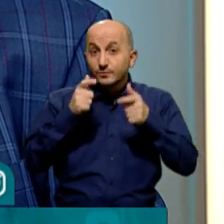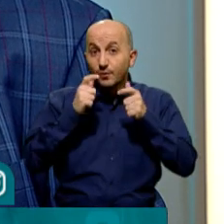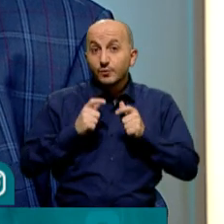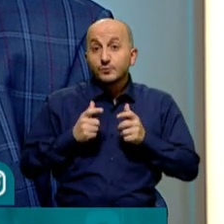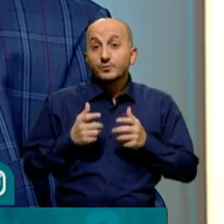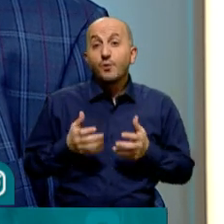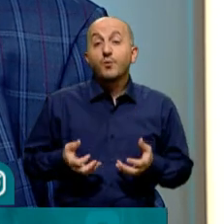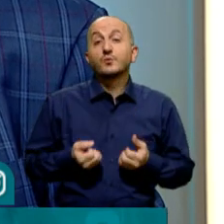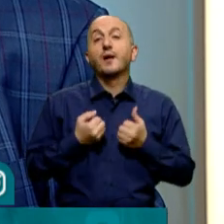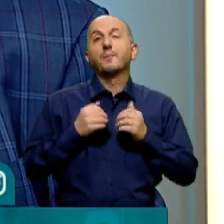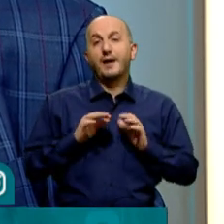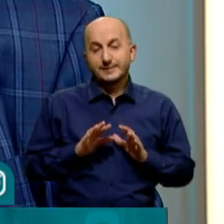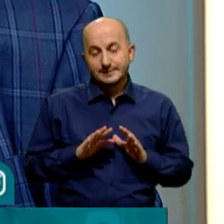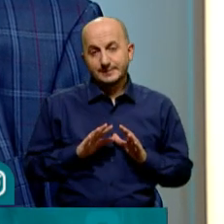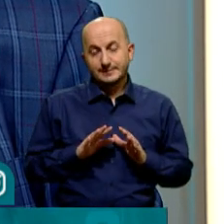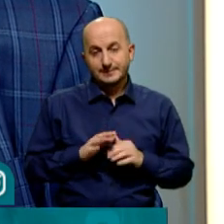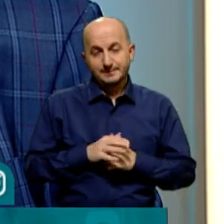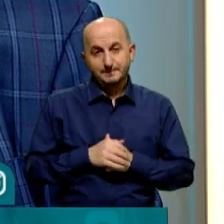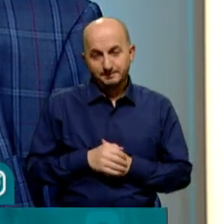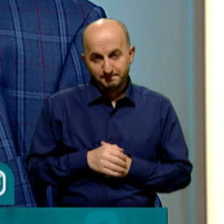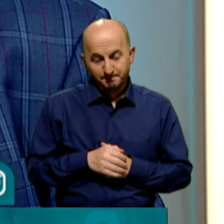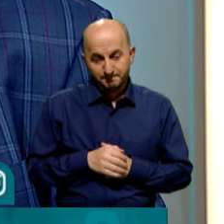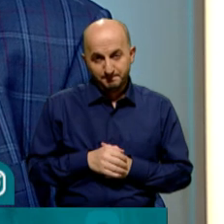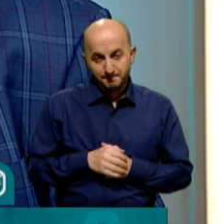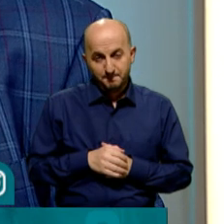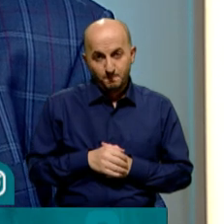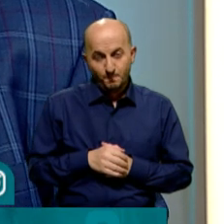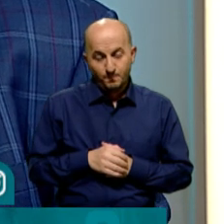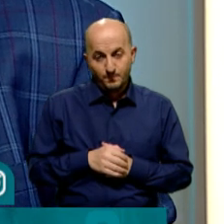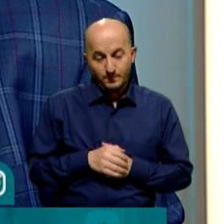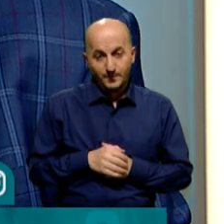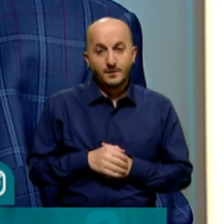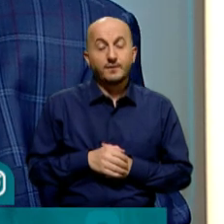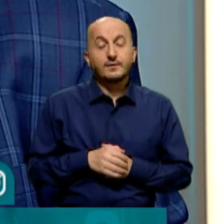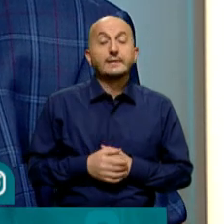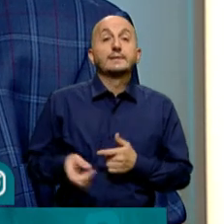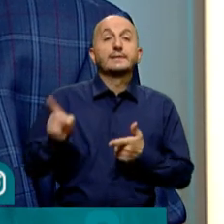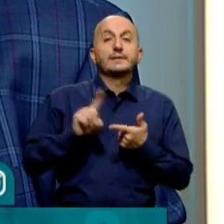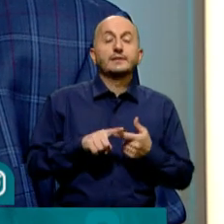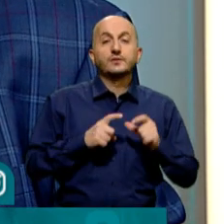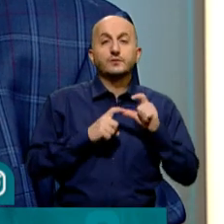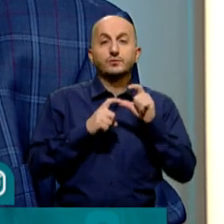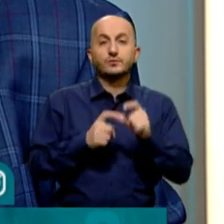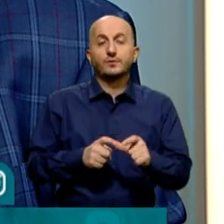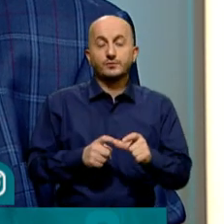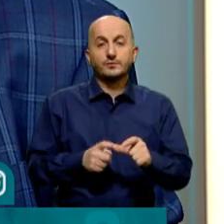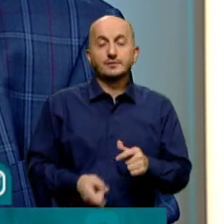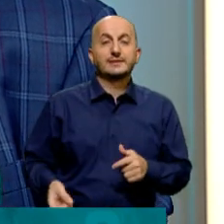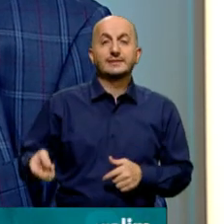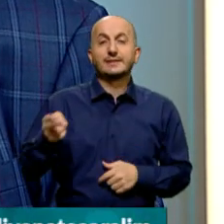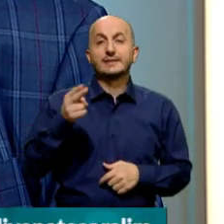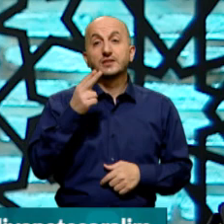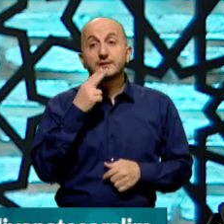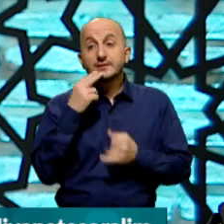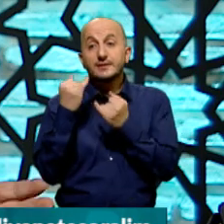yükümlülüğünden onlara zekatlarını vererek çıkamaz. Bu bir. Peki. İkinci sorusu kız kardeşine, erkek kardeşi,